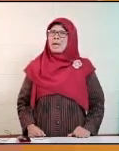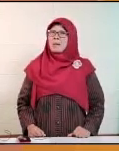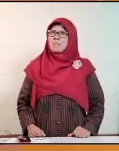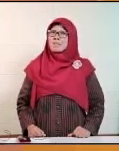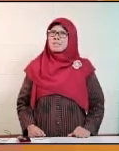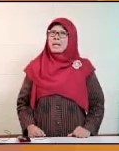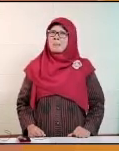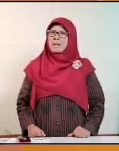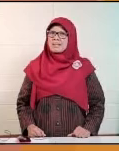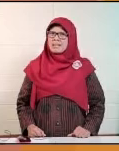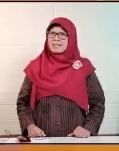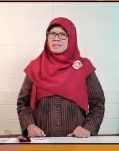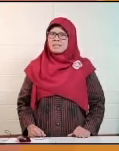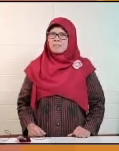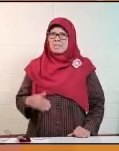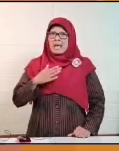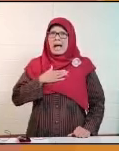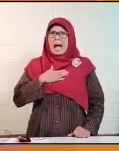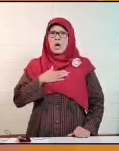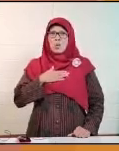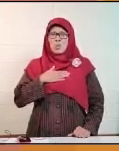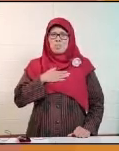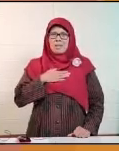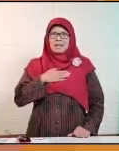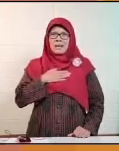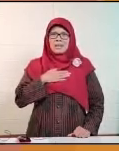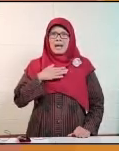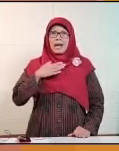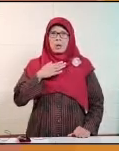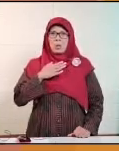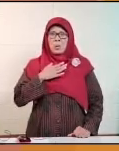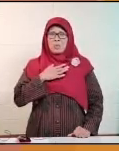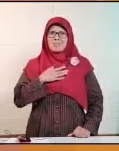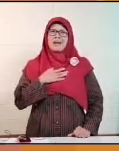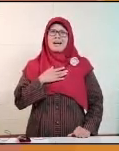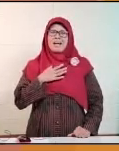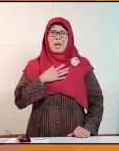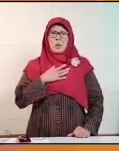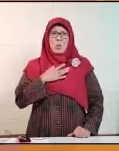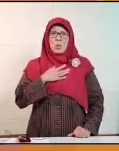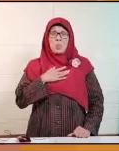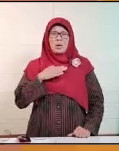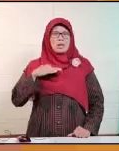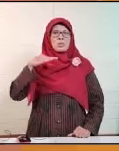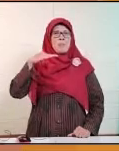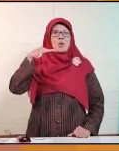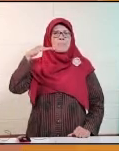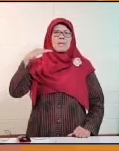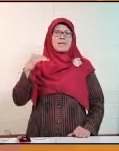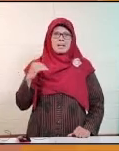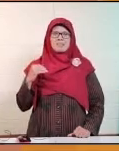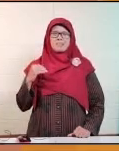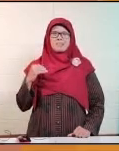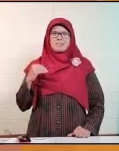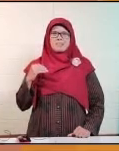mulai bersikap kritis Hai aku dan ego Ma egoku ini sudah